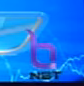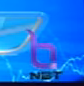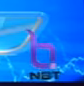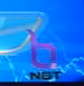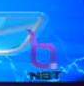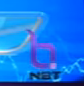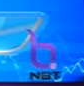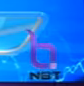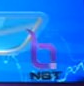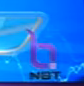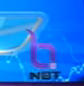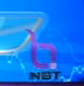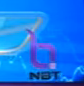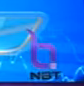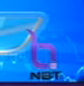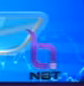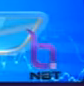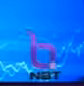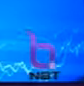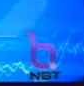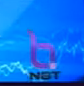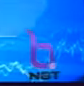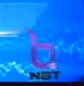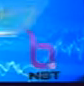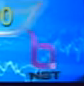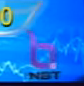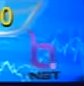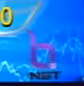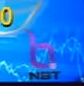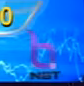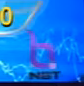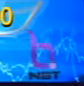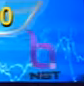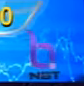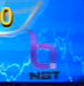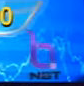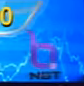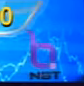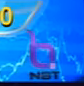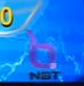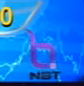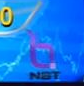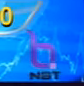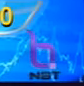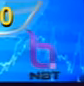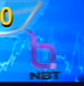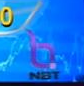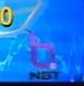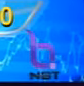0.6 ปิดท้ายกันที่ราคาทองคำในประเทศค่ะเช้านี้ราคาทองในบ้านเราปรับขึ้นมาได้50บาทต่อบาททองค